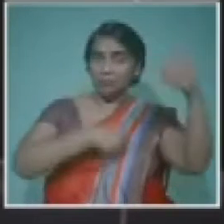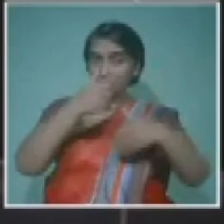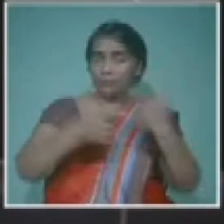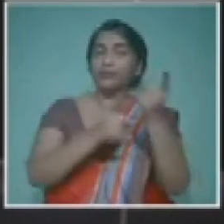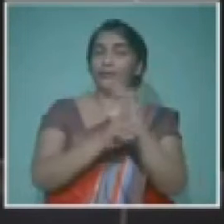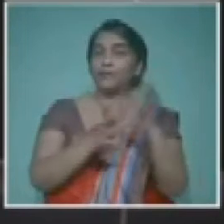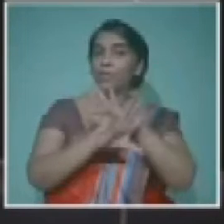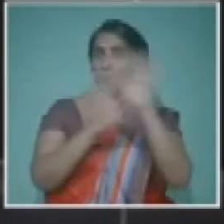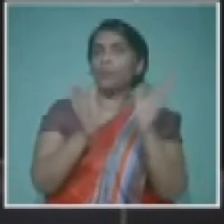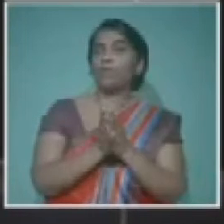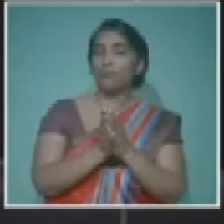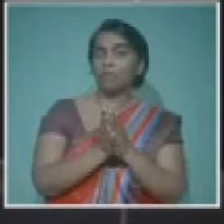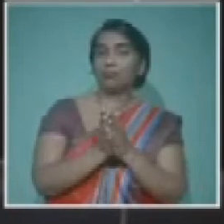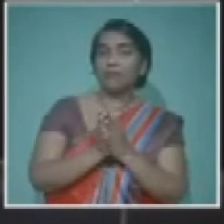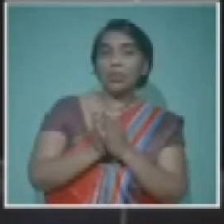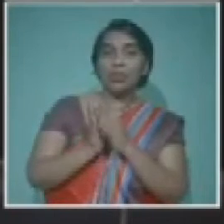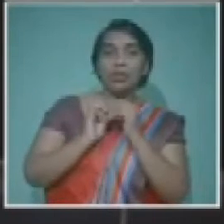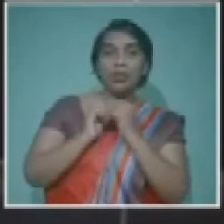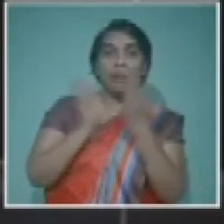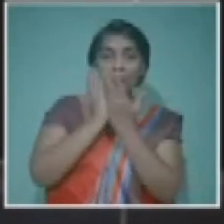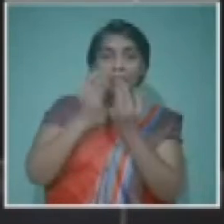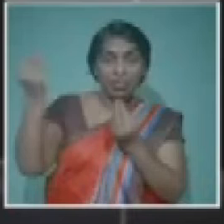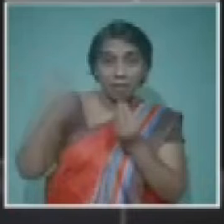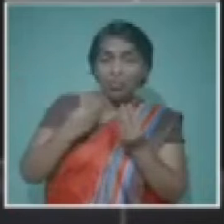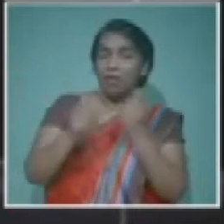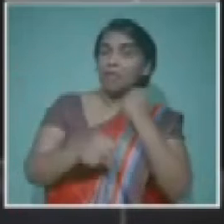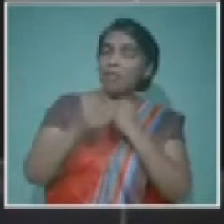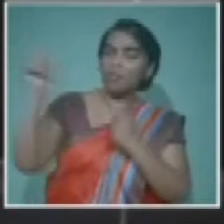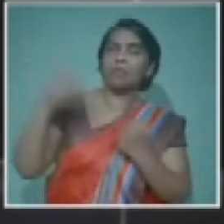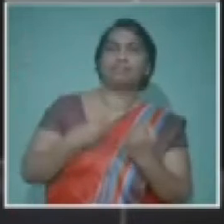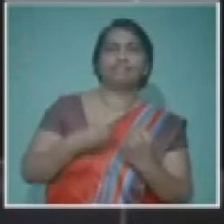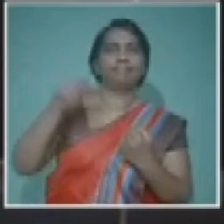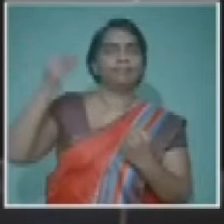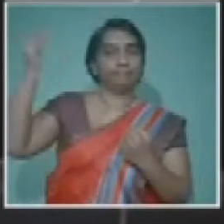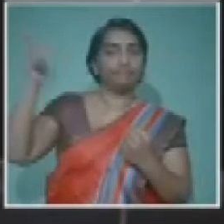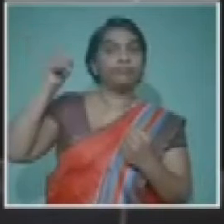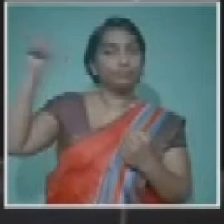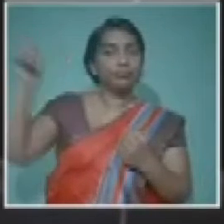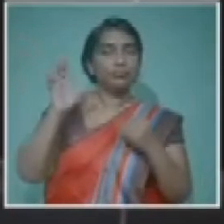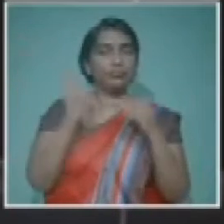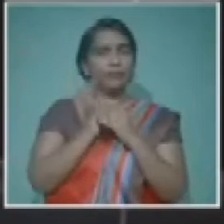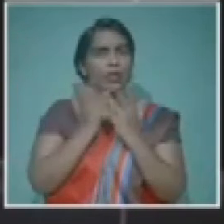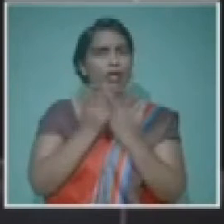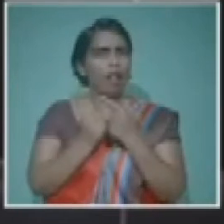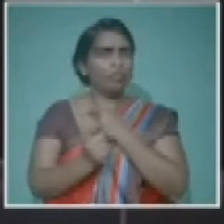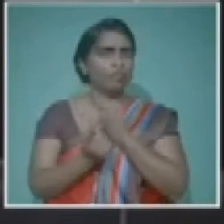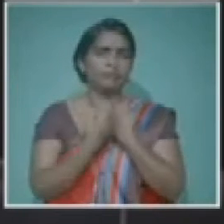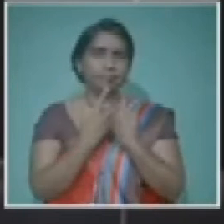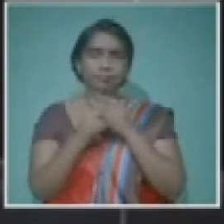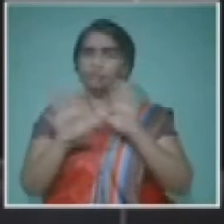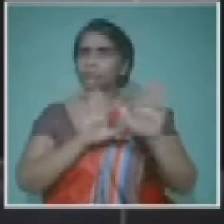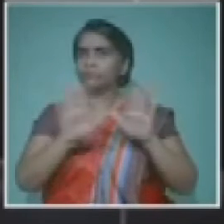කෙලිම අපිට ලබා දෙන ආයතනයට හෝ ඒ රජයට අපි යවනවා. යවුවම ඒගොල්ලෝ ඒ සෙස්කෝ අගේ අනුව ඒ විෂය වර්ගයන්